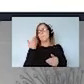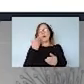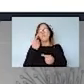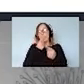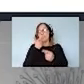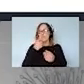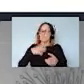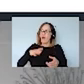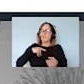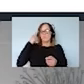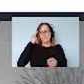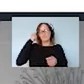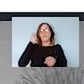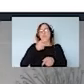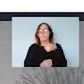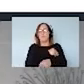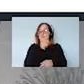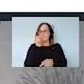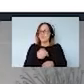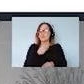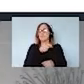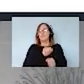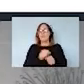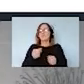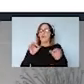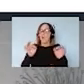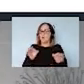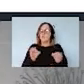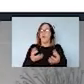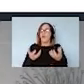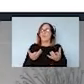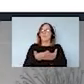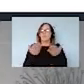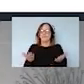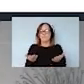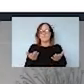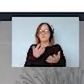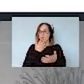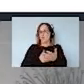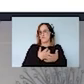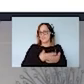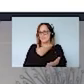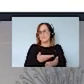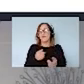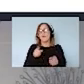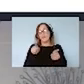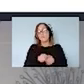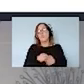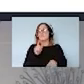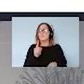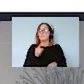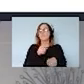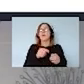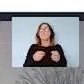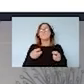że przypomnę Państwu, że taki materiał jest i on jest jak najbardziej aktualny i zachęcamy do korzystania. Również dlatego, że po prostu Centrum